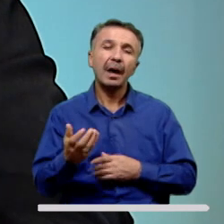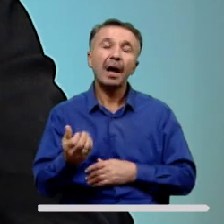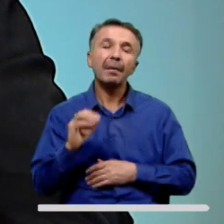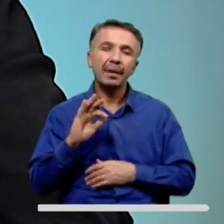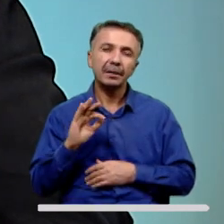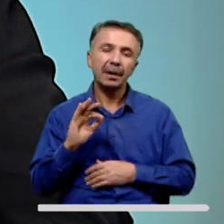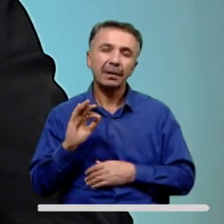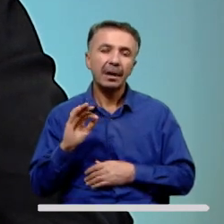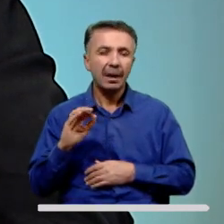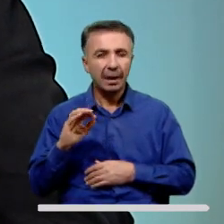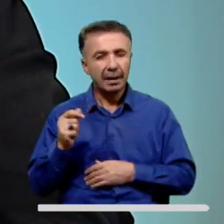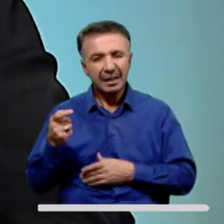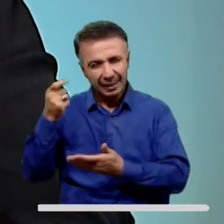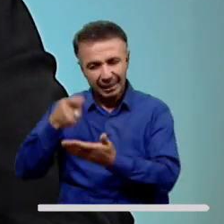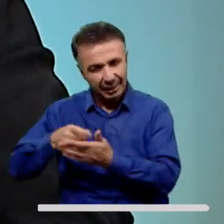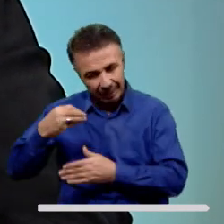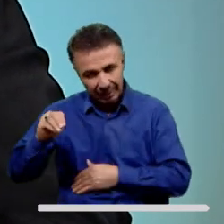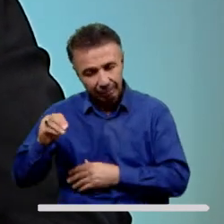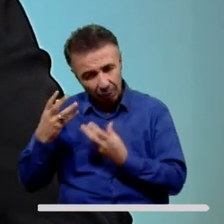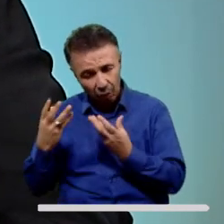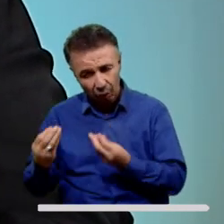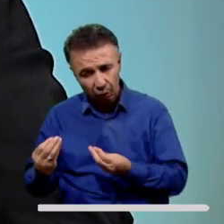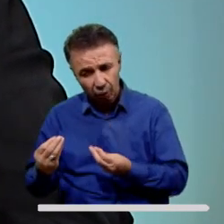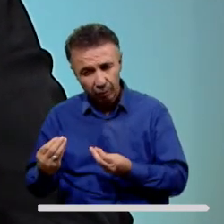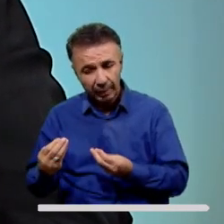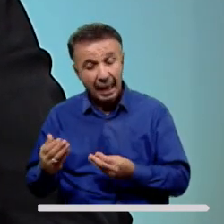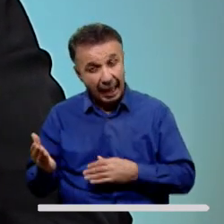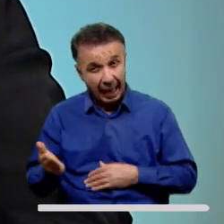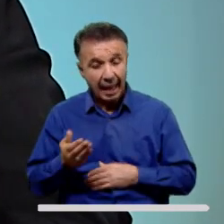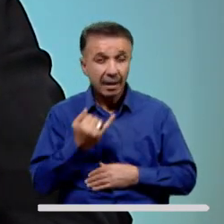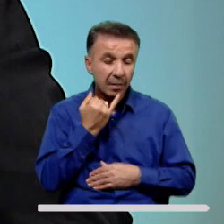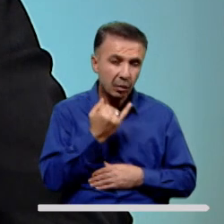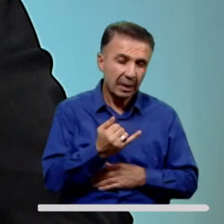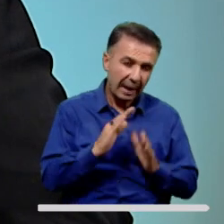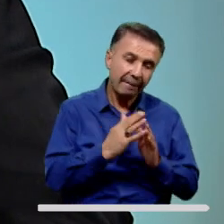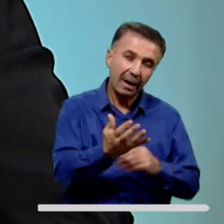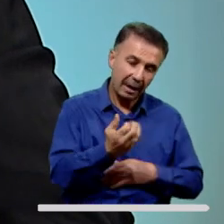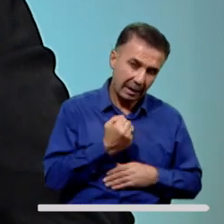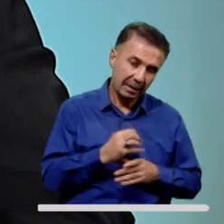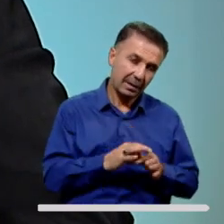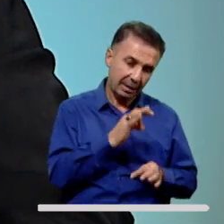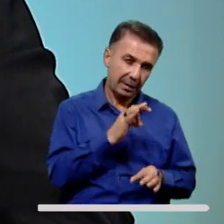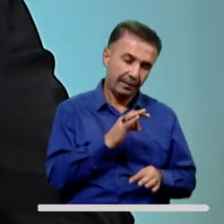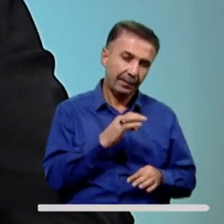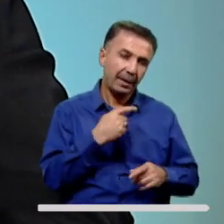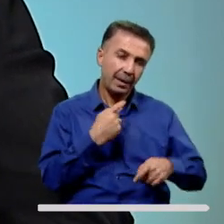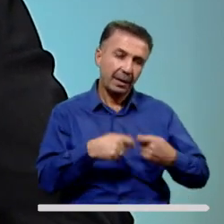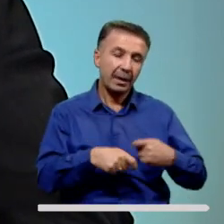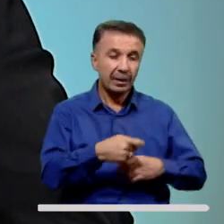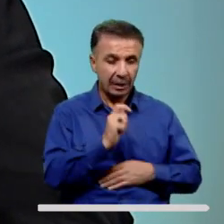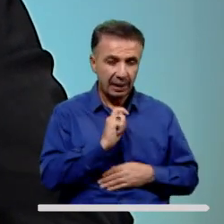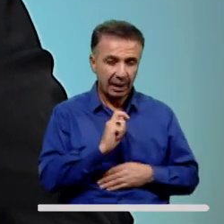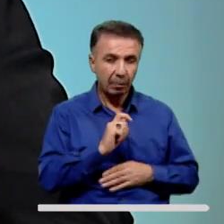bu şekilde de satabilir. Eğer müşteri yani evi alan kişi kredi çekerek bu